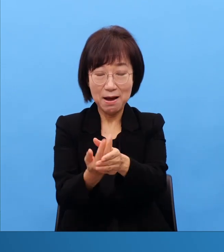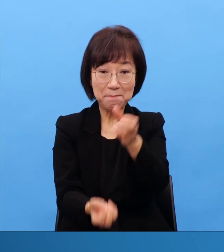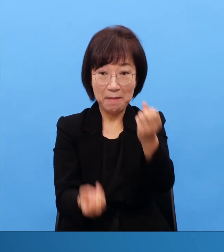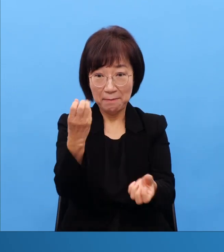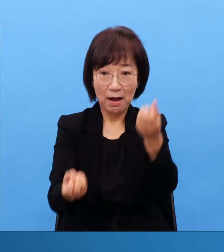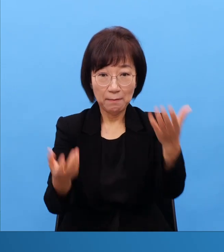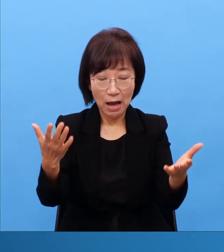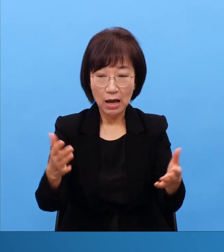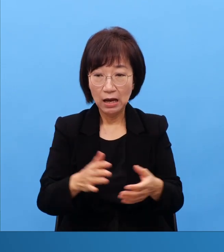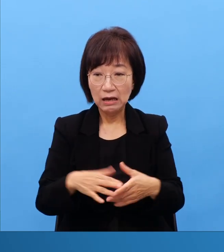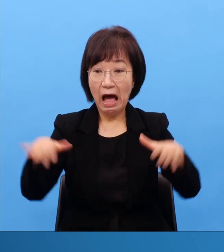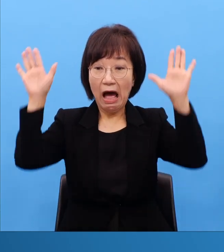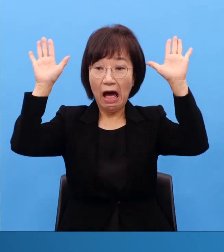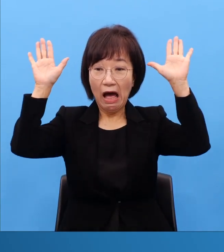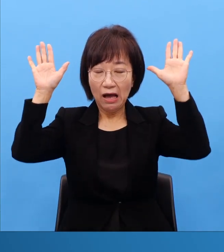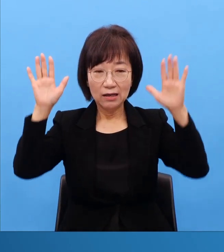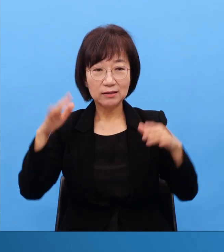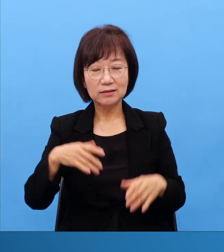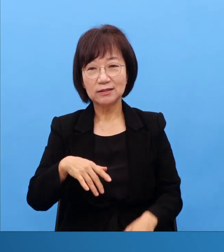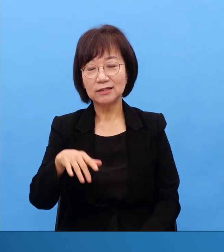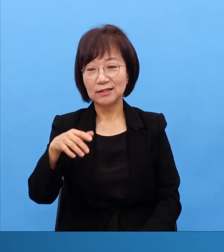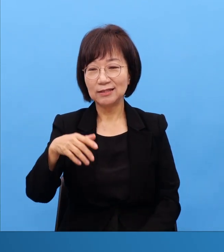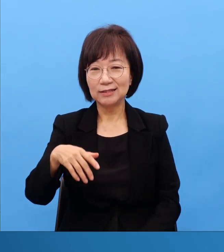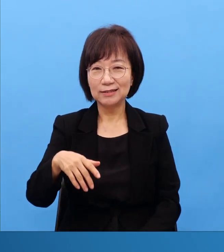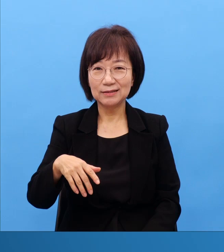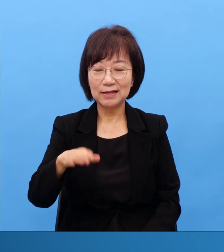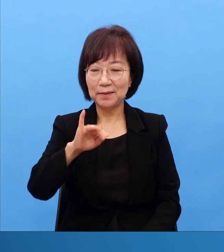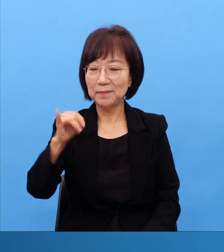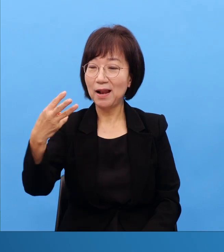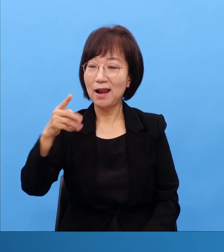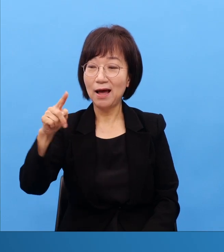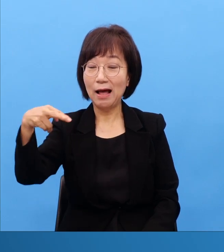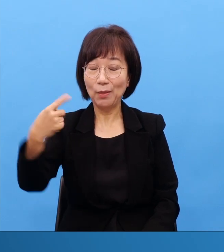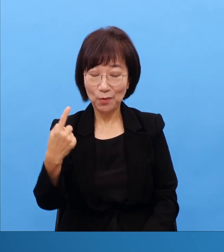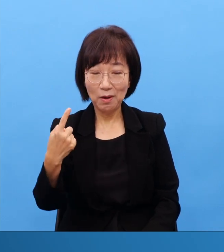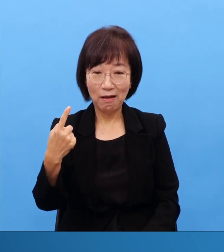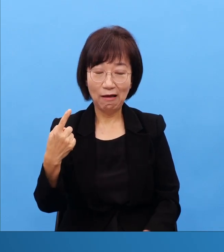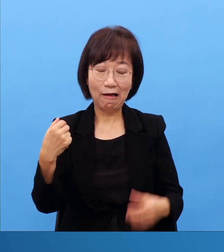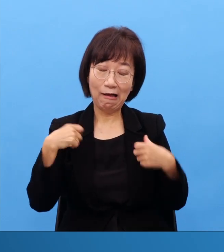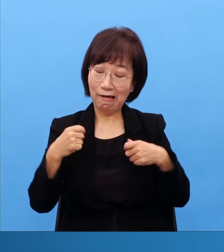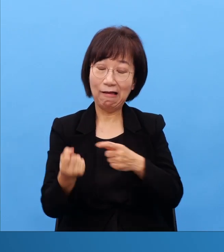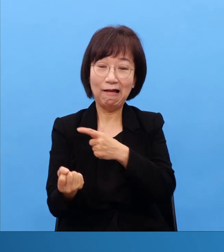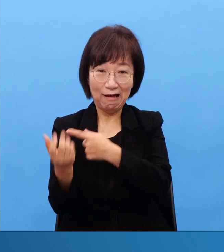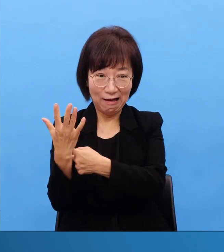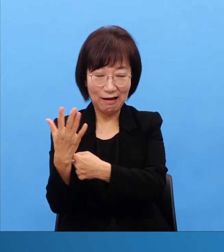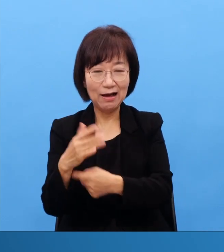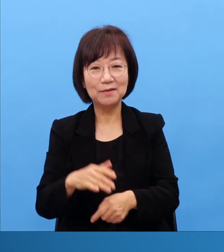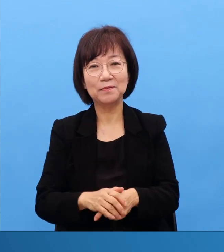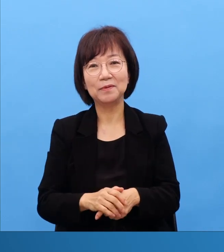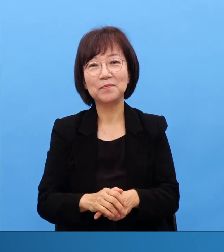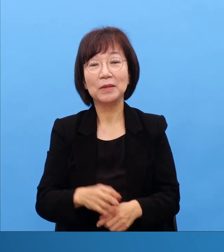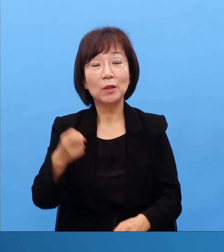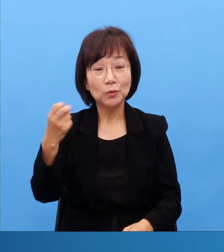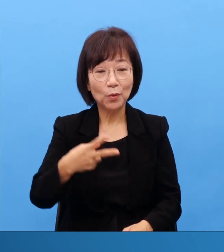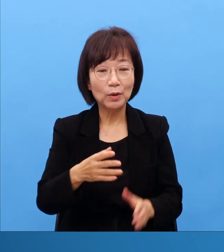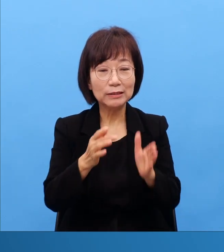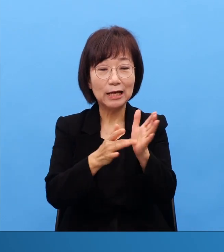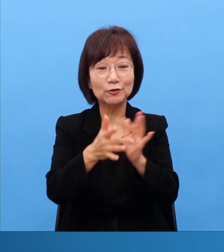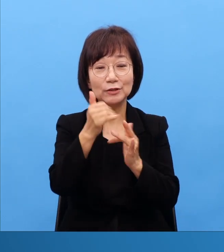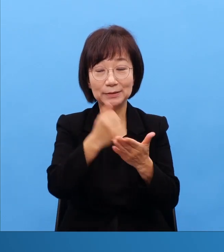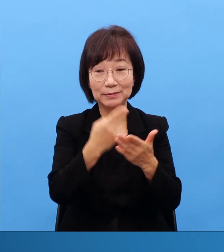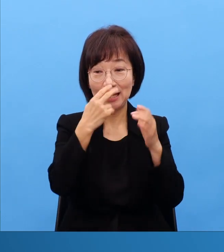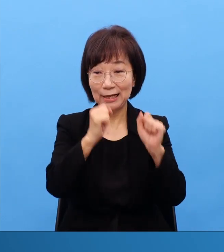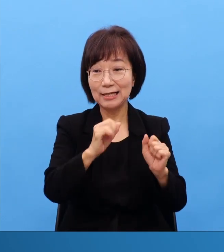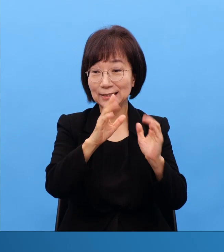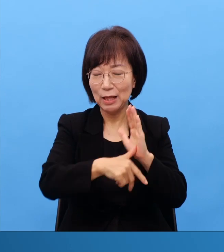there were killings that took place as a result of those riots and protests, and again, Rome surrendered. 예수님 당시 그 뒤에도 또 있었어요. 그런데